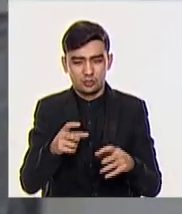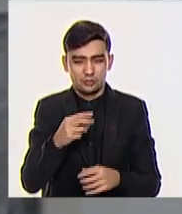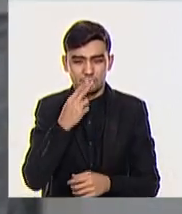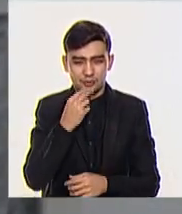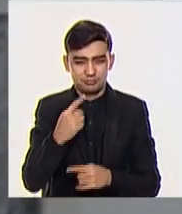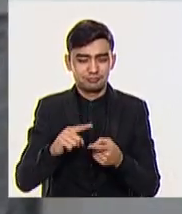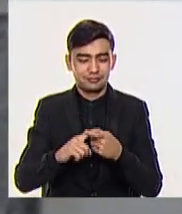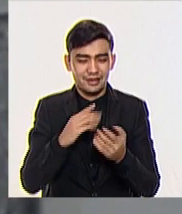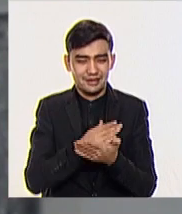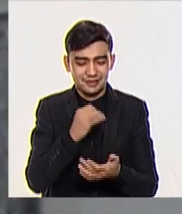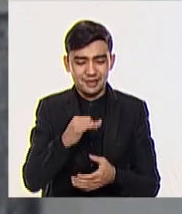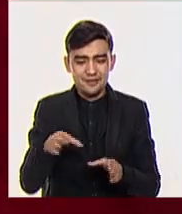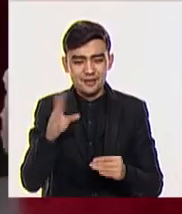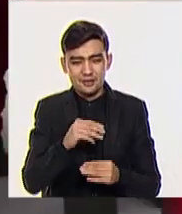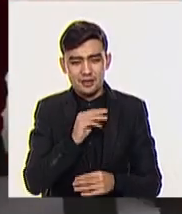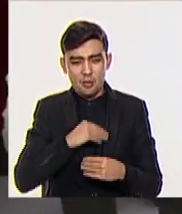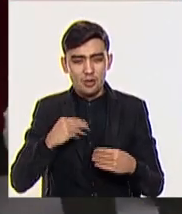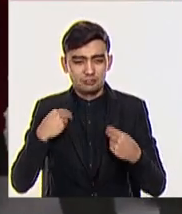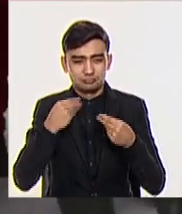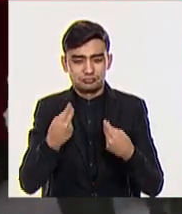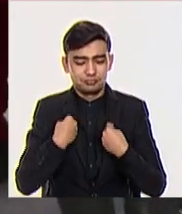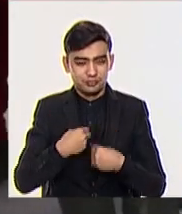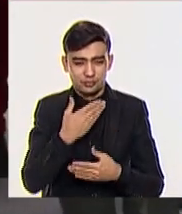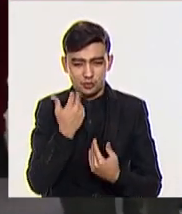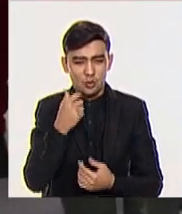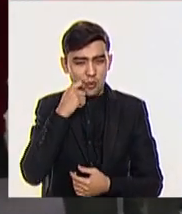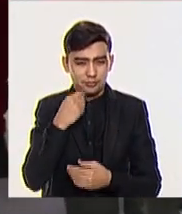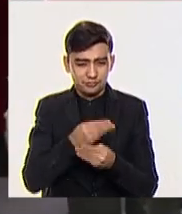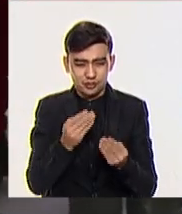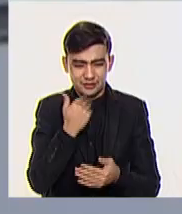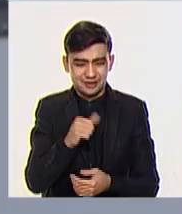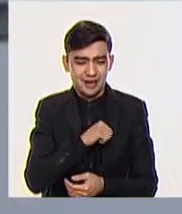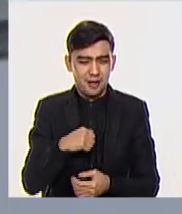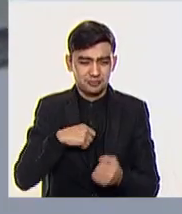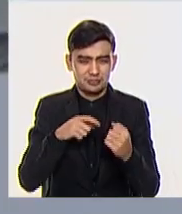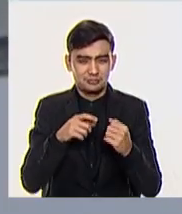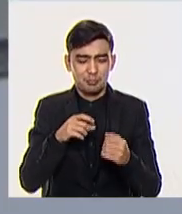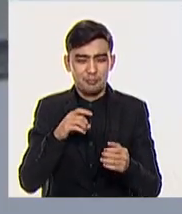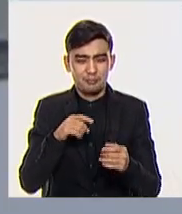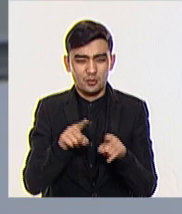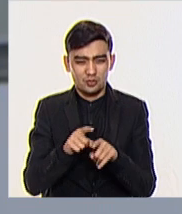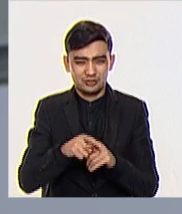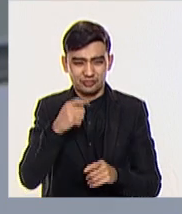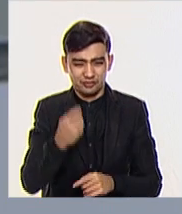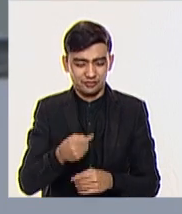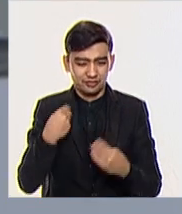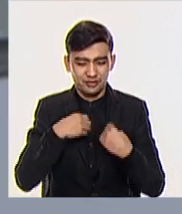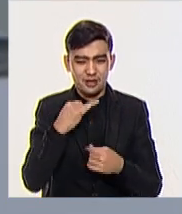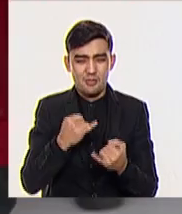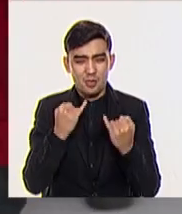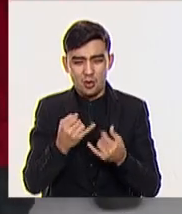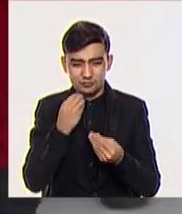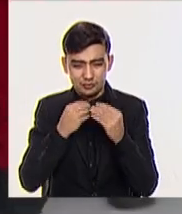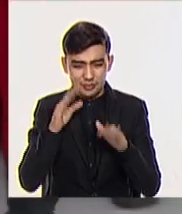словам рабочих, им не выдавали последние 2 года. Обувь носят самую дешевую. Люди жалуются на скудное питание, плохие